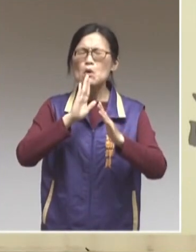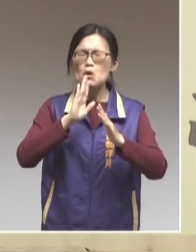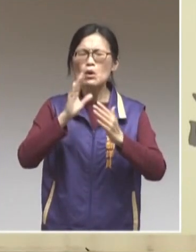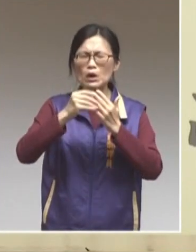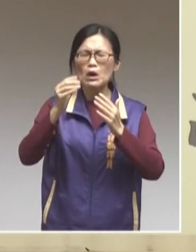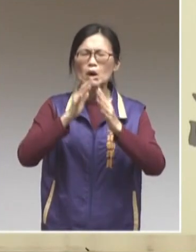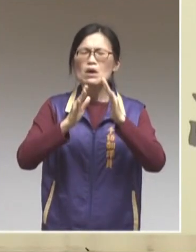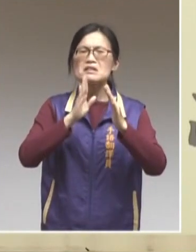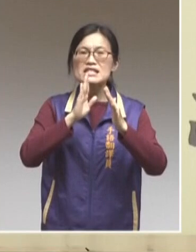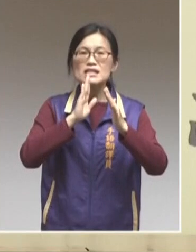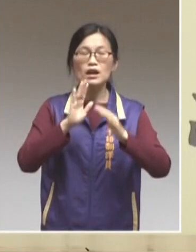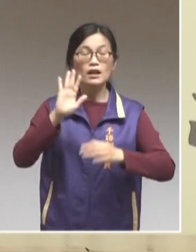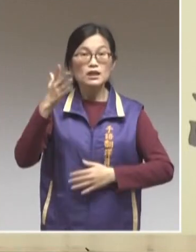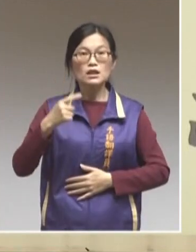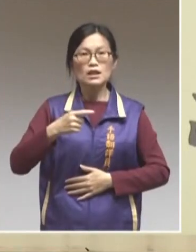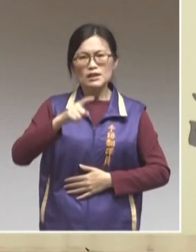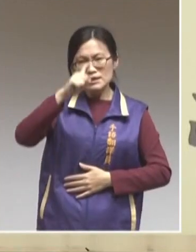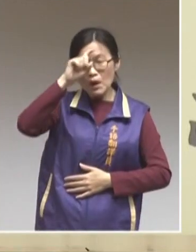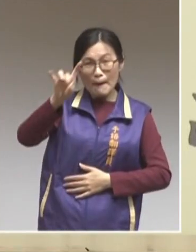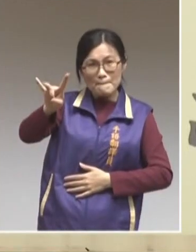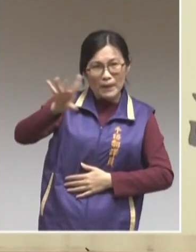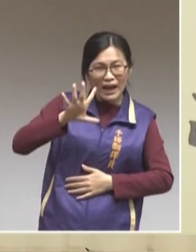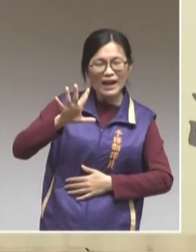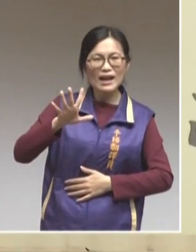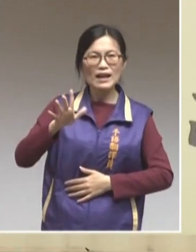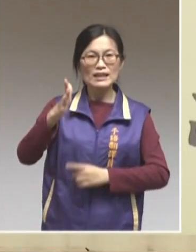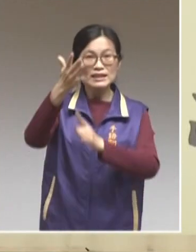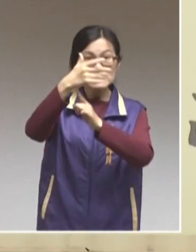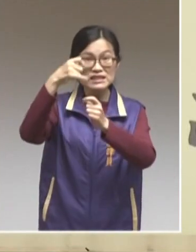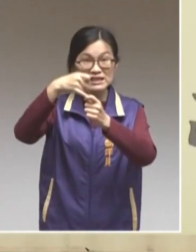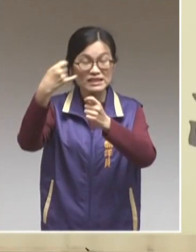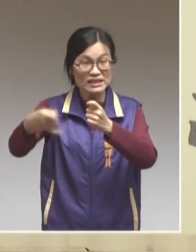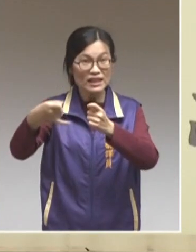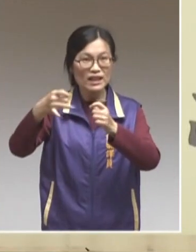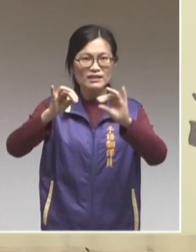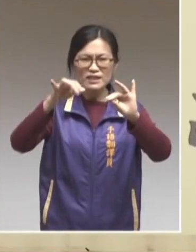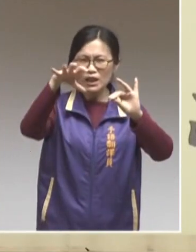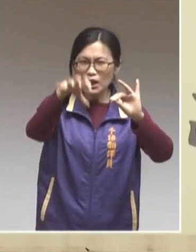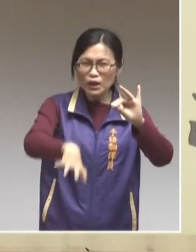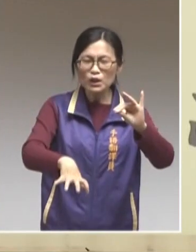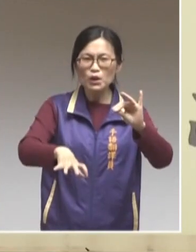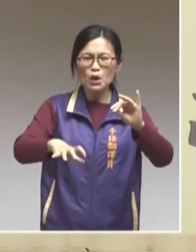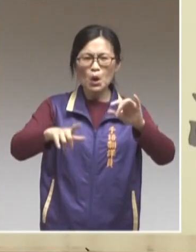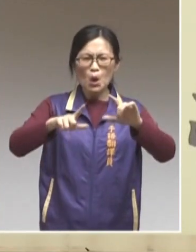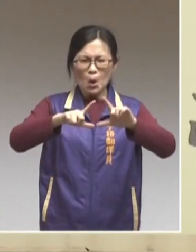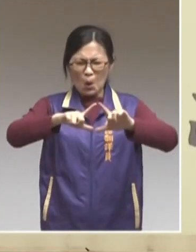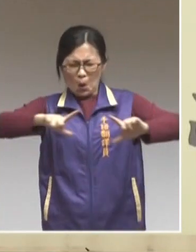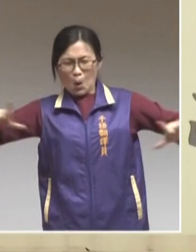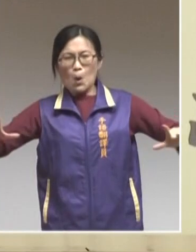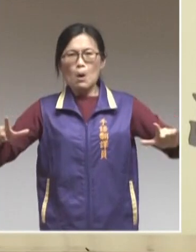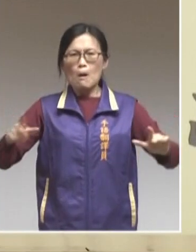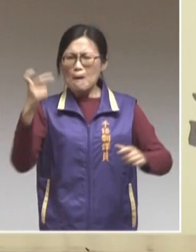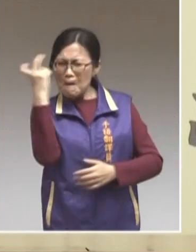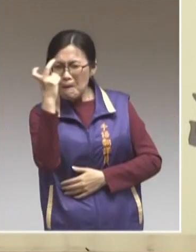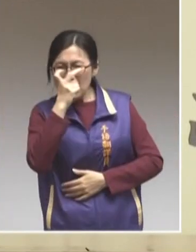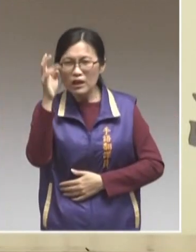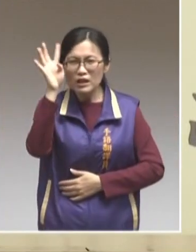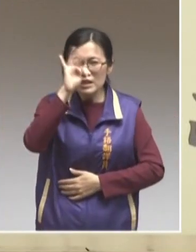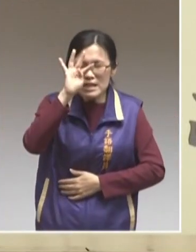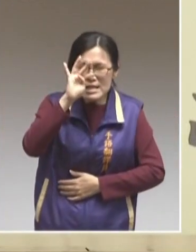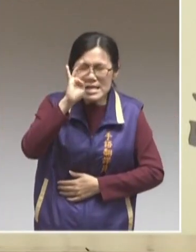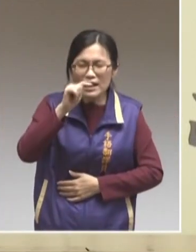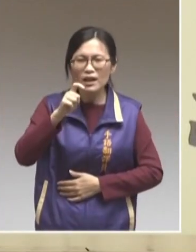过在旗津地区的这个扩大的这个筛检希望说能够把